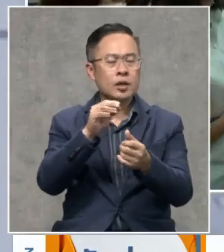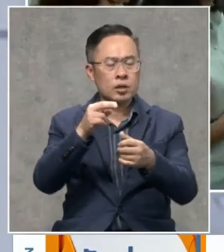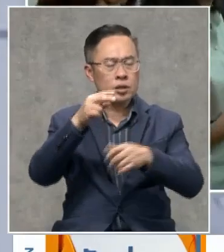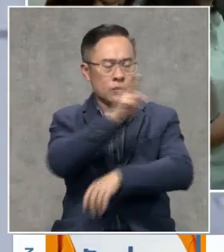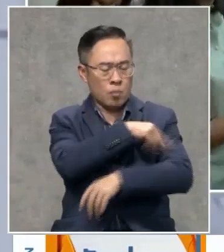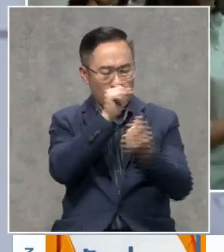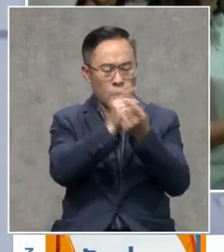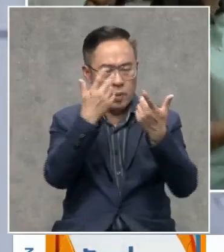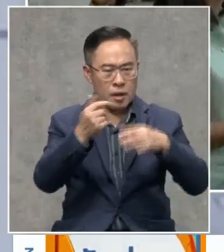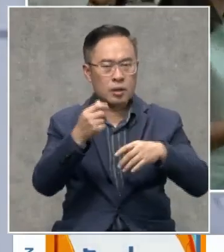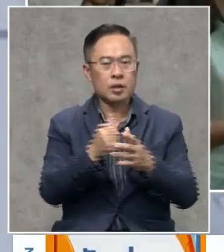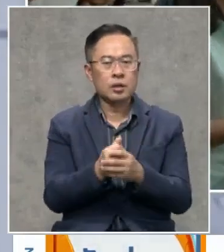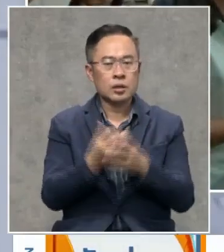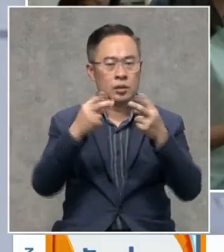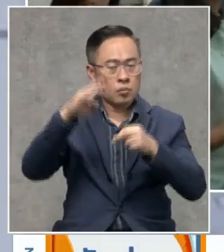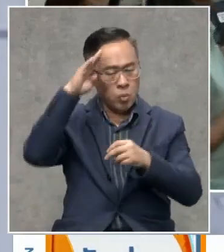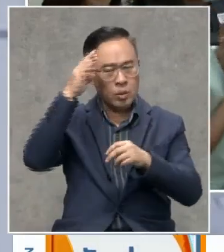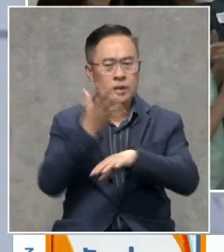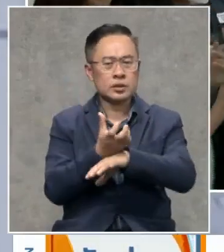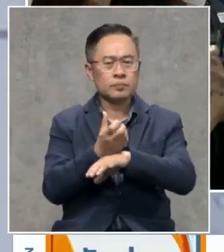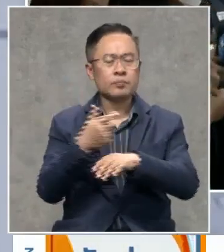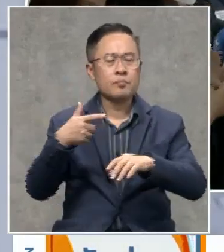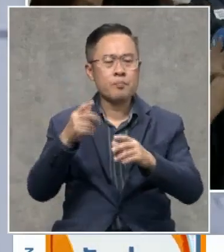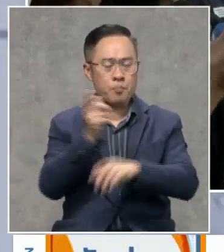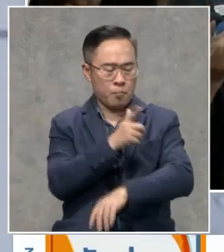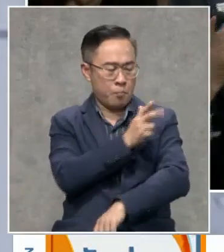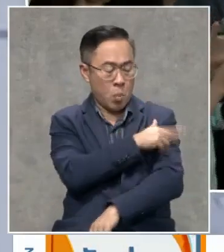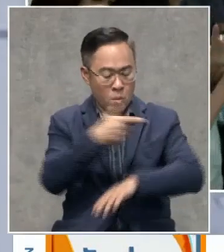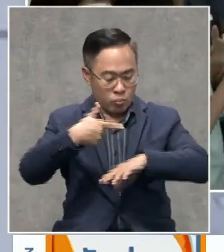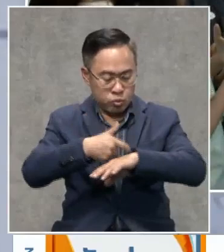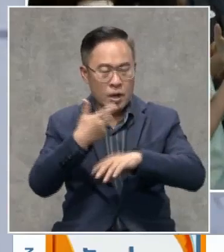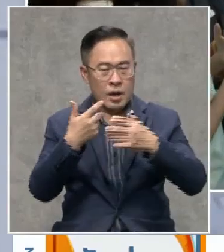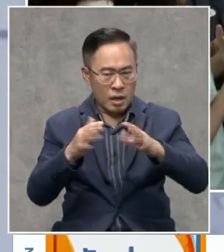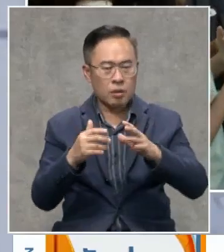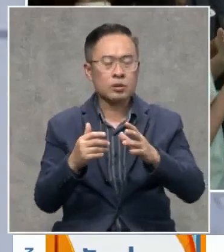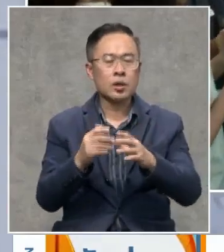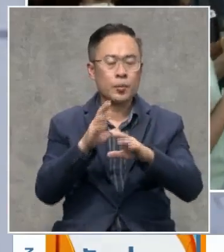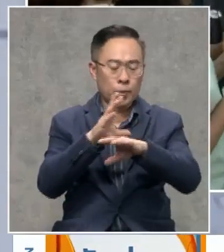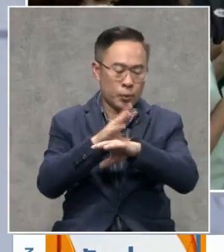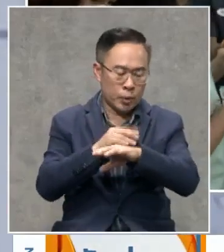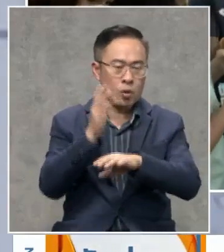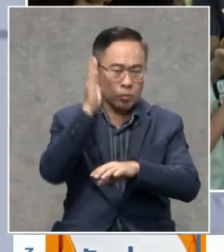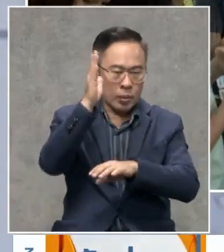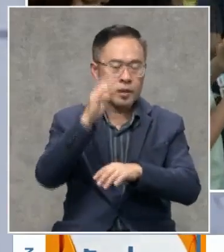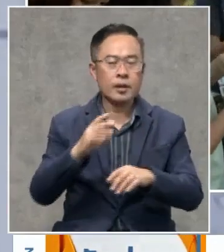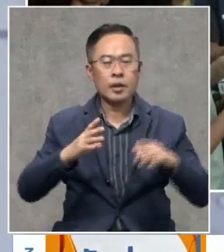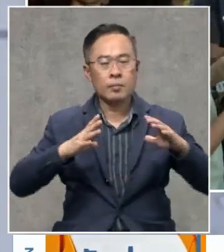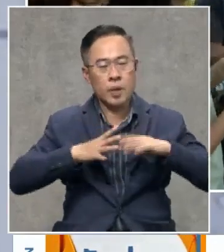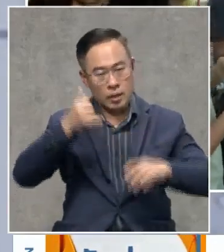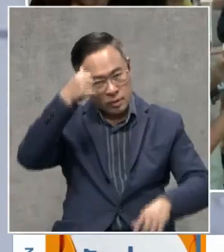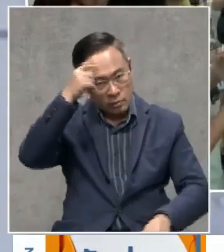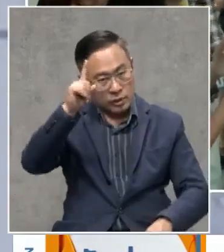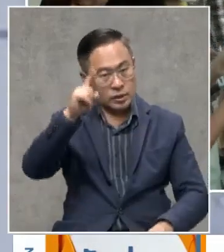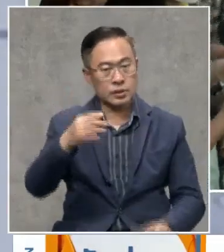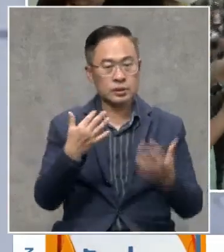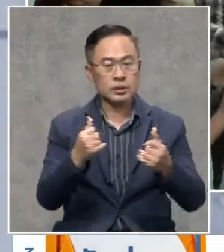ายกรัฐมนตรีระบุว่าไม่ได้เป็นอะไรมากอาการดีขึ้นแล้วซึ่งแพทย์เนี่ยขอให้ท่านพักผ่อนนะคะซึ่งตนก็ได้สอบถามนายกแล้วก็ขอ